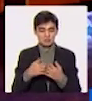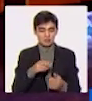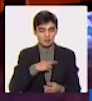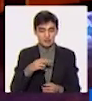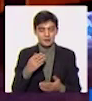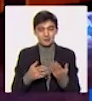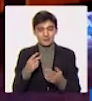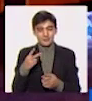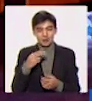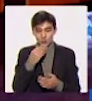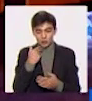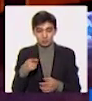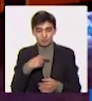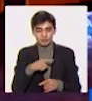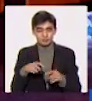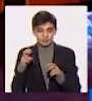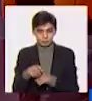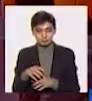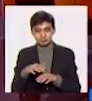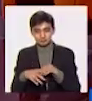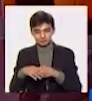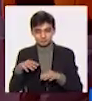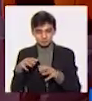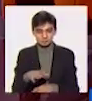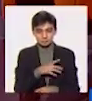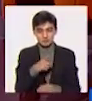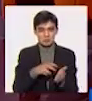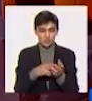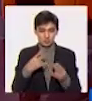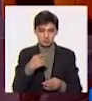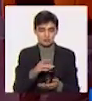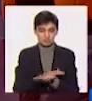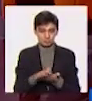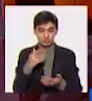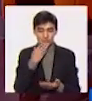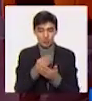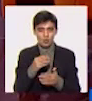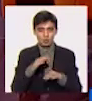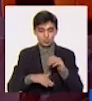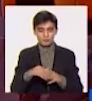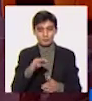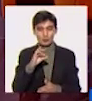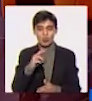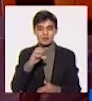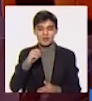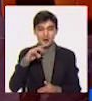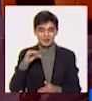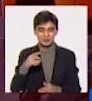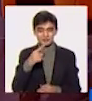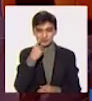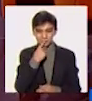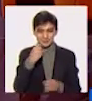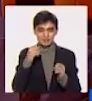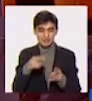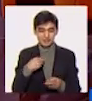ғаламтордан оқып, мамандардан сұрап, әртүрлі сақтық шараларын жасап жатыр. Мысалы, мен бірнеше қанша уақыттан бері оксалин сықпасын жағып аламда,